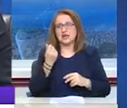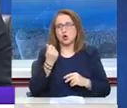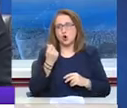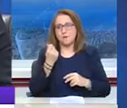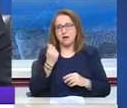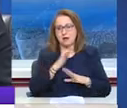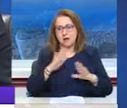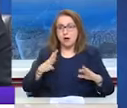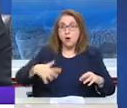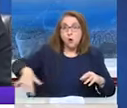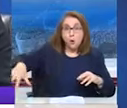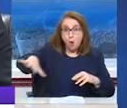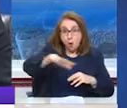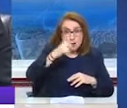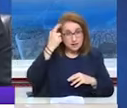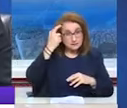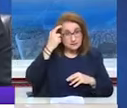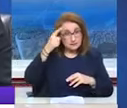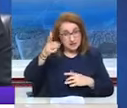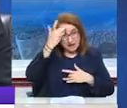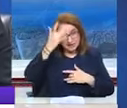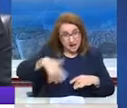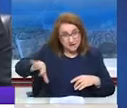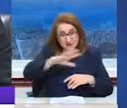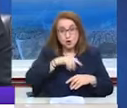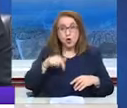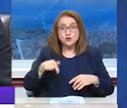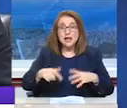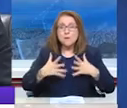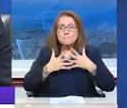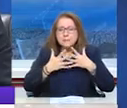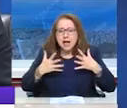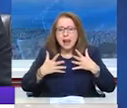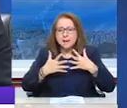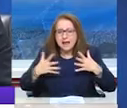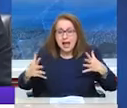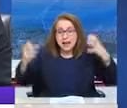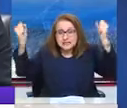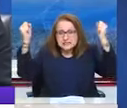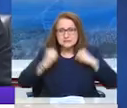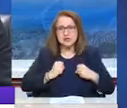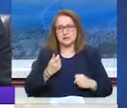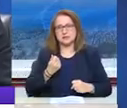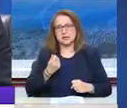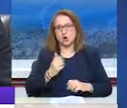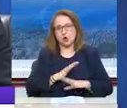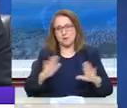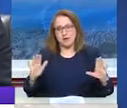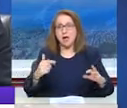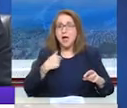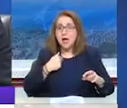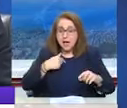έχουμε συνείδηση ότι η ζημία στην οικονομία είναι μεγάλη, τα μέτρα που λαμβάνουμε είναι τα μέγιστα